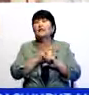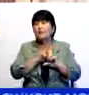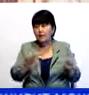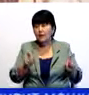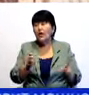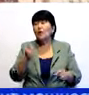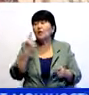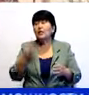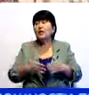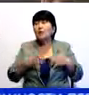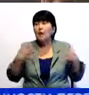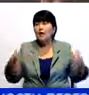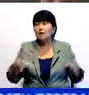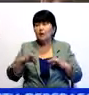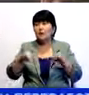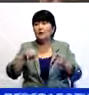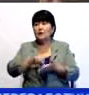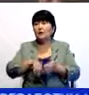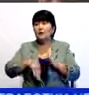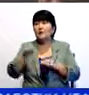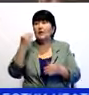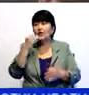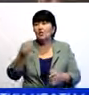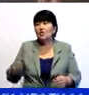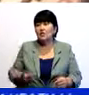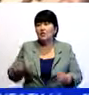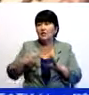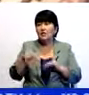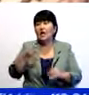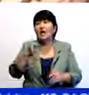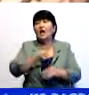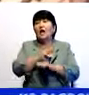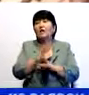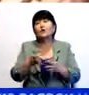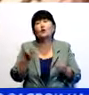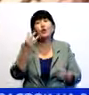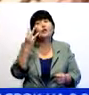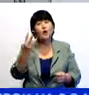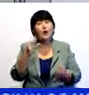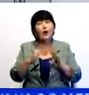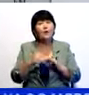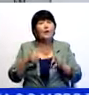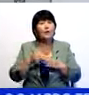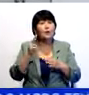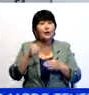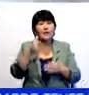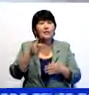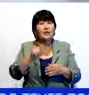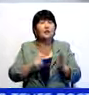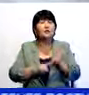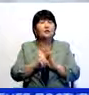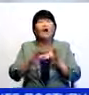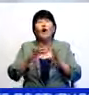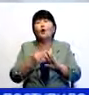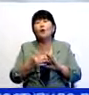Еще один масштабный проект, который существенно повысит качество жизни сельчан – газификация еще 3 аулов. До конца года голубое топливо придет в